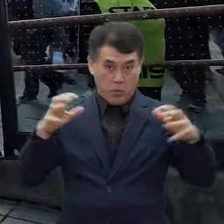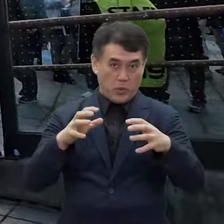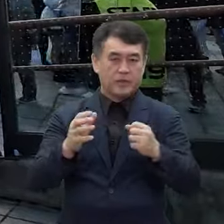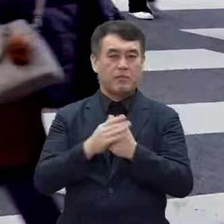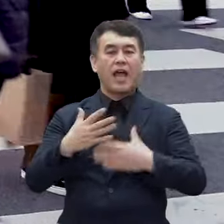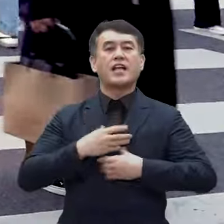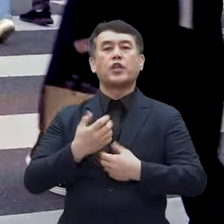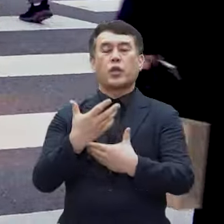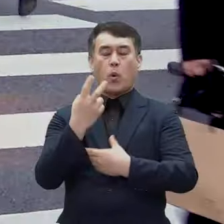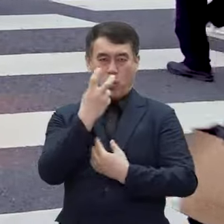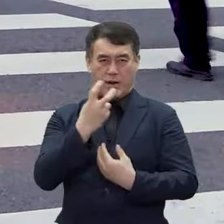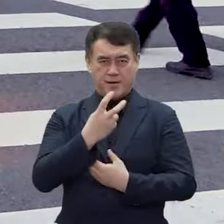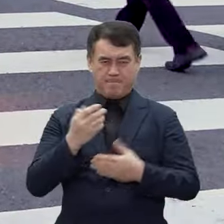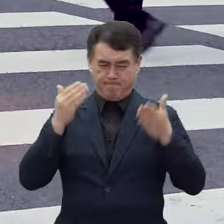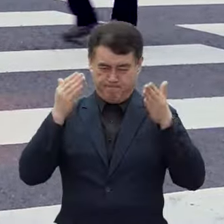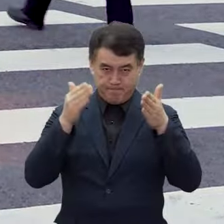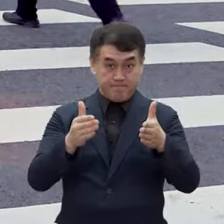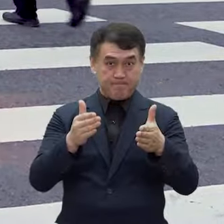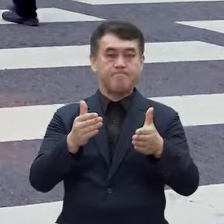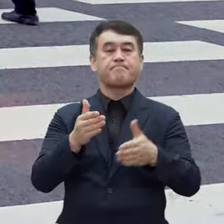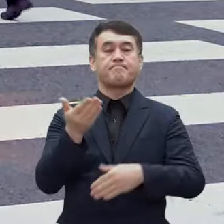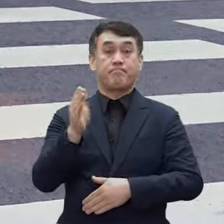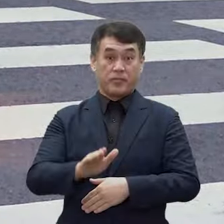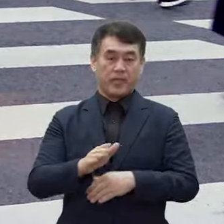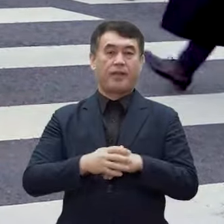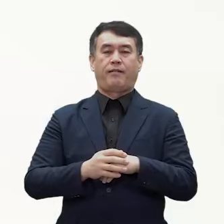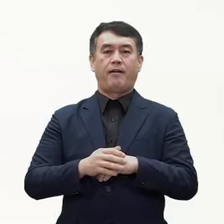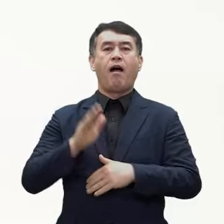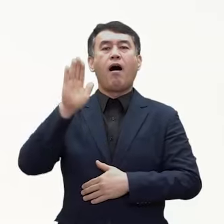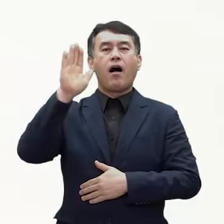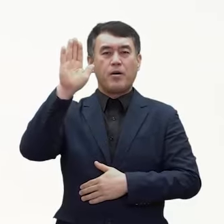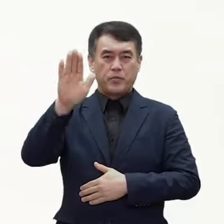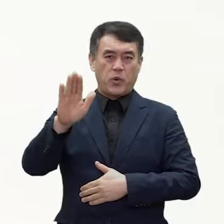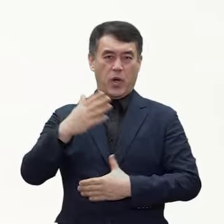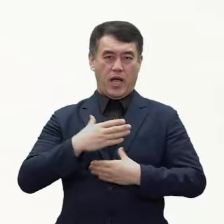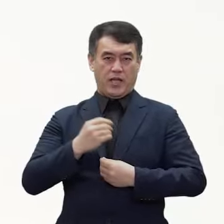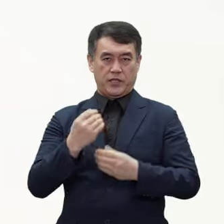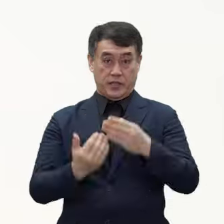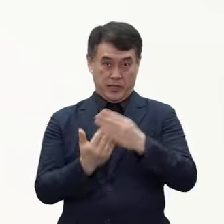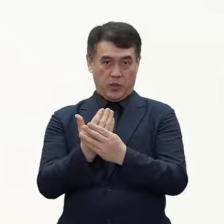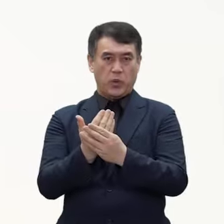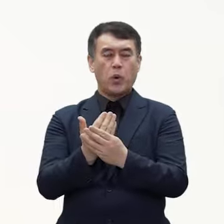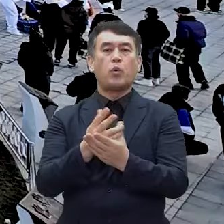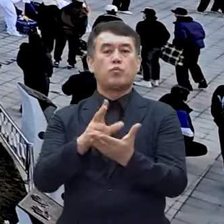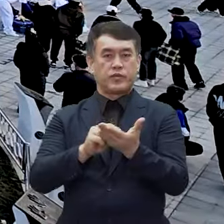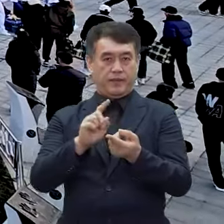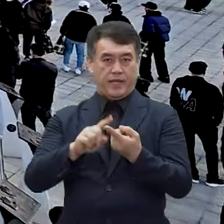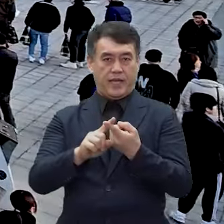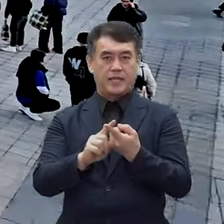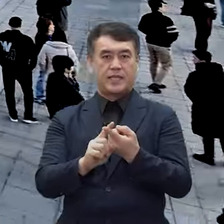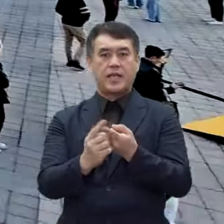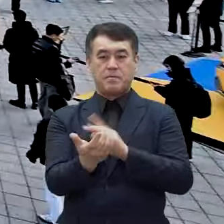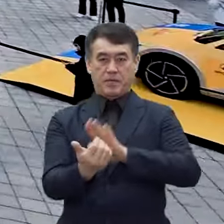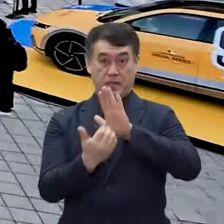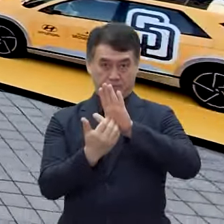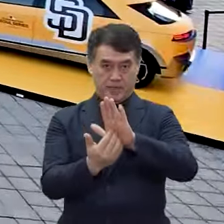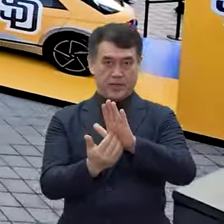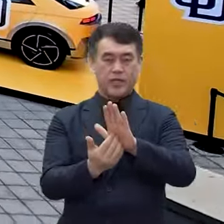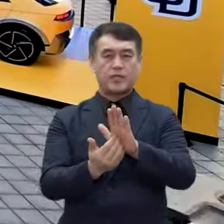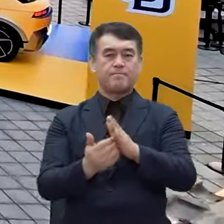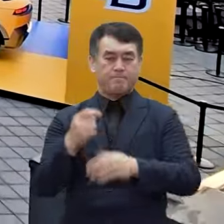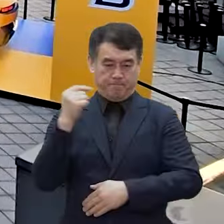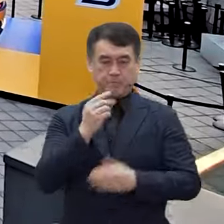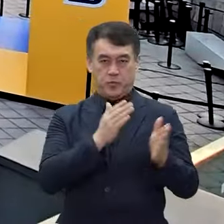모인만큼 안전 관리에 총력을 기울였는데 앞으로도 안전사고 예방에 차질이 없도록 대비책